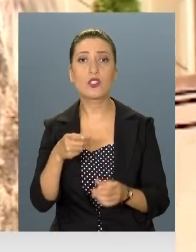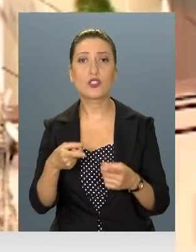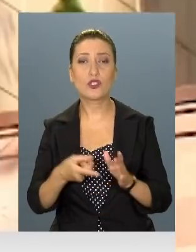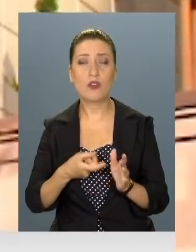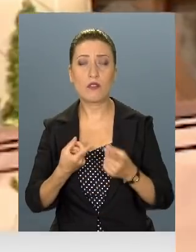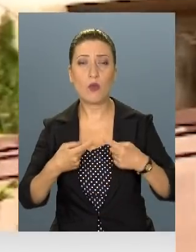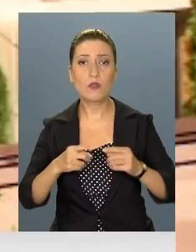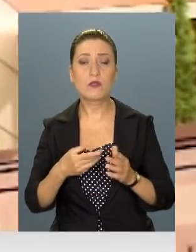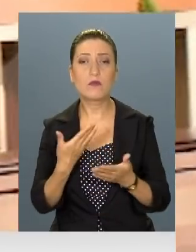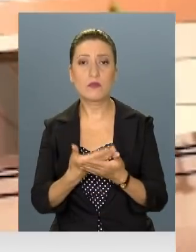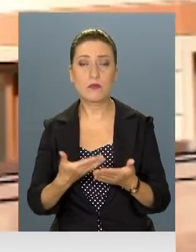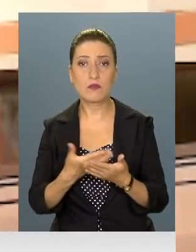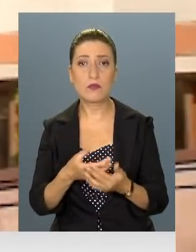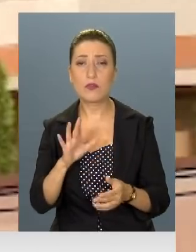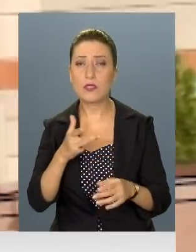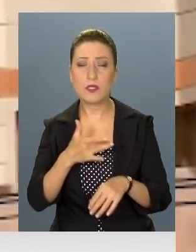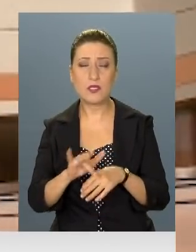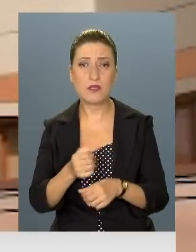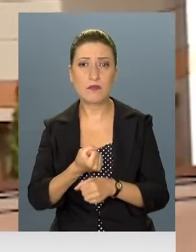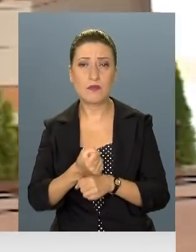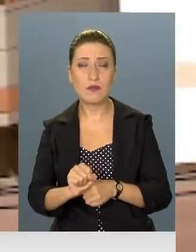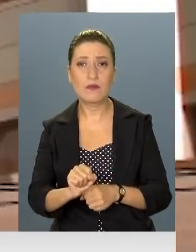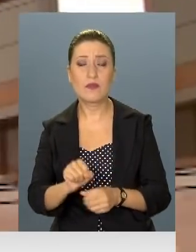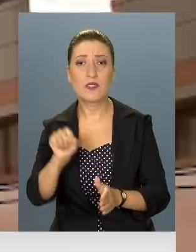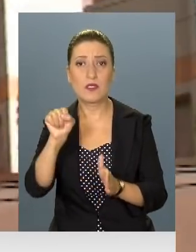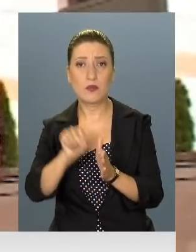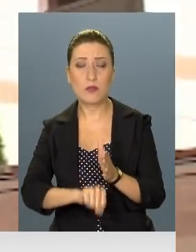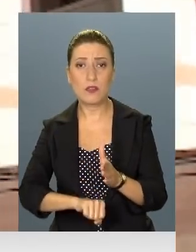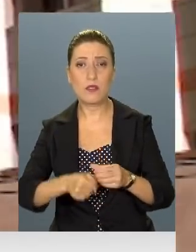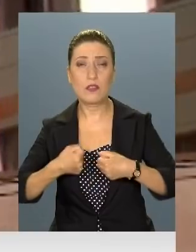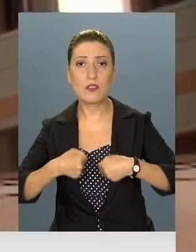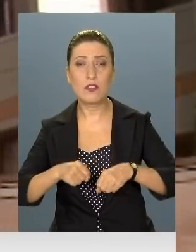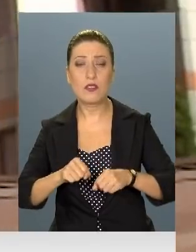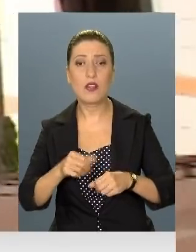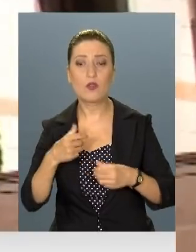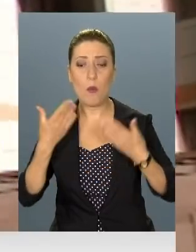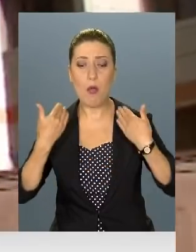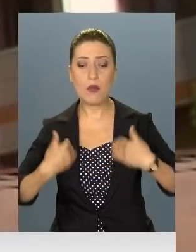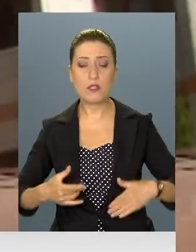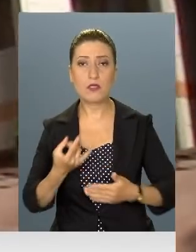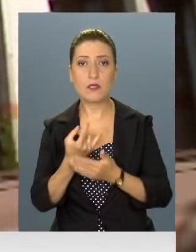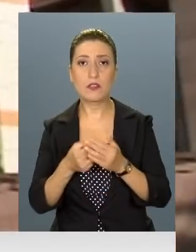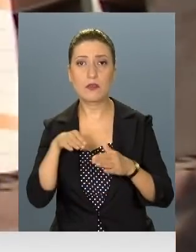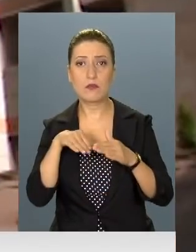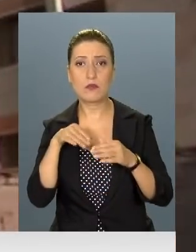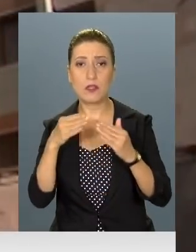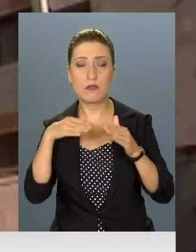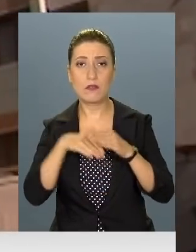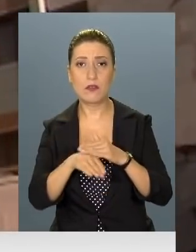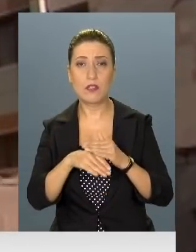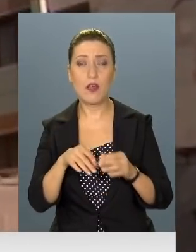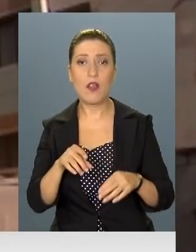աղջկան առանձնակի դաժանությամբ սպանել էր Նորք Մարաշի տներից մեկում և մարմինը թաքցրել տան խորդանոցում։ Ոստիկանությունը